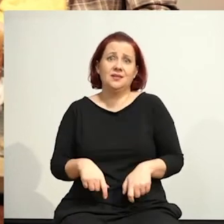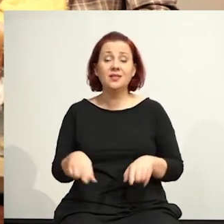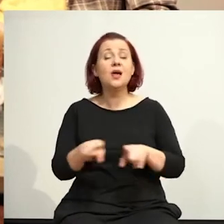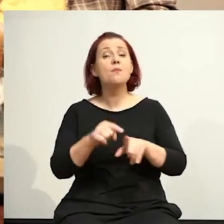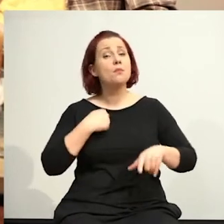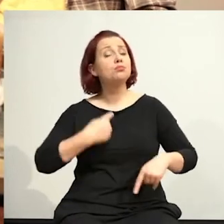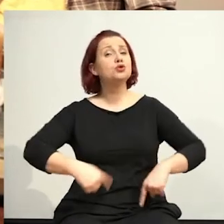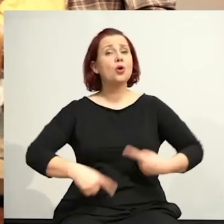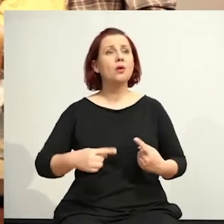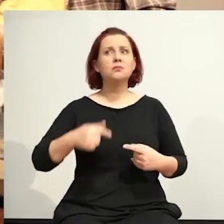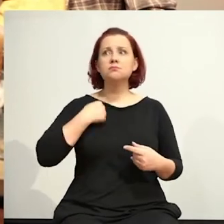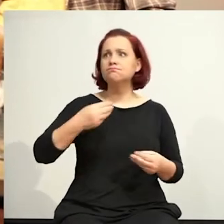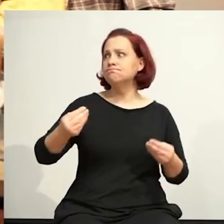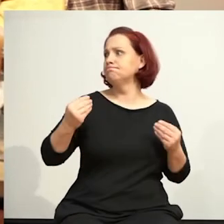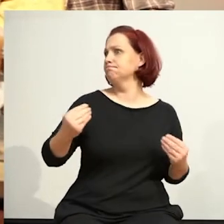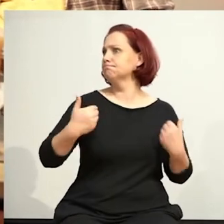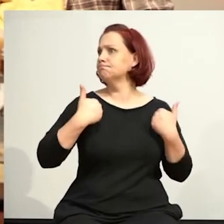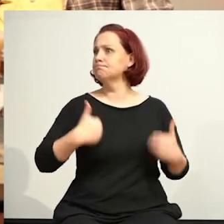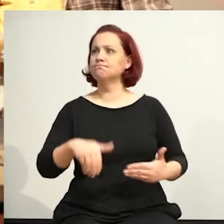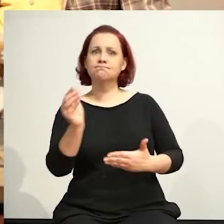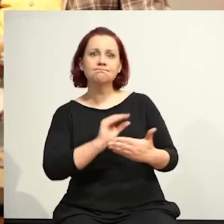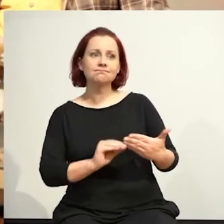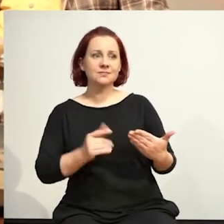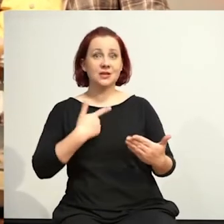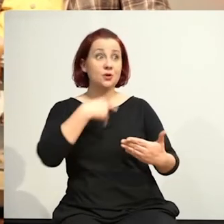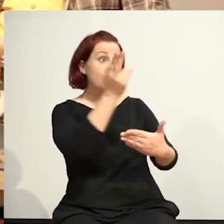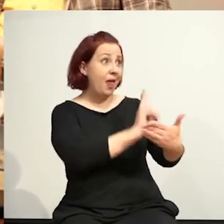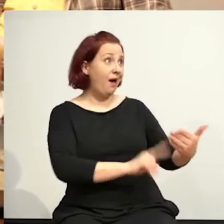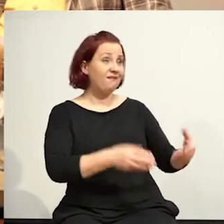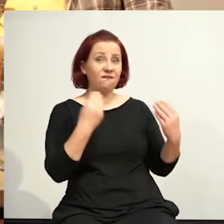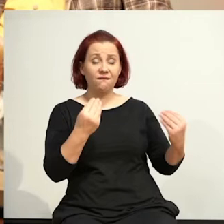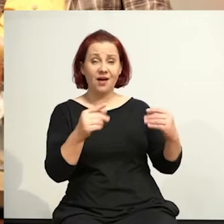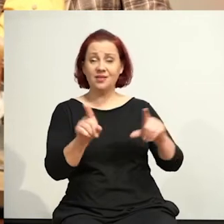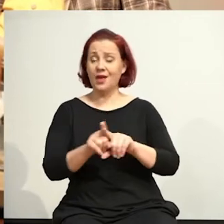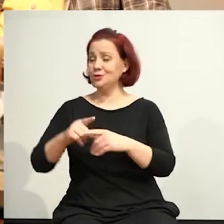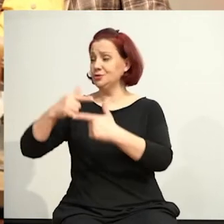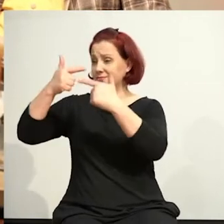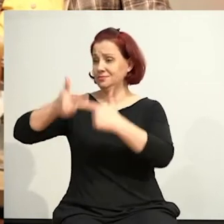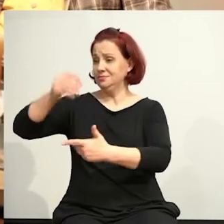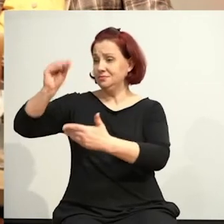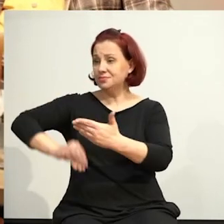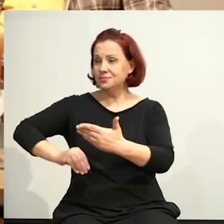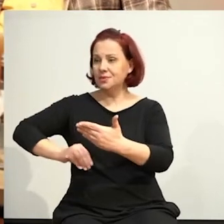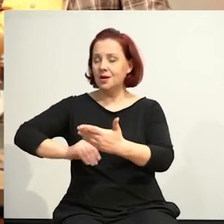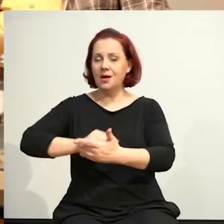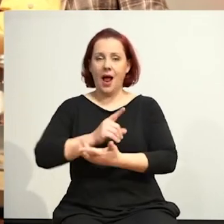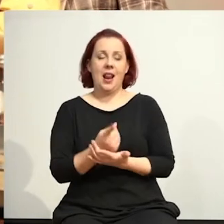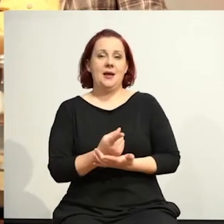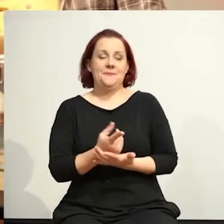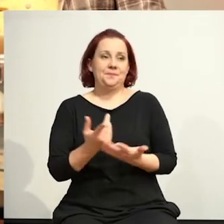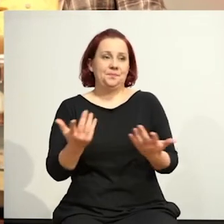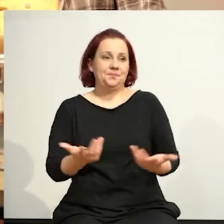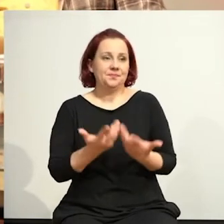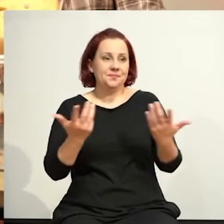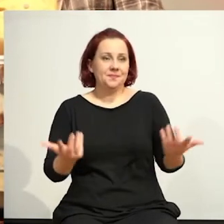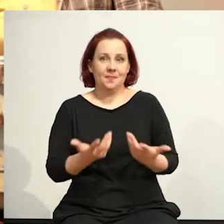randze swojej twórczości, czy to plastycznej, czy słownej, ale też tego